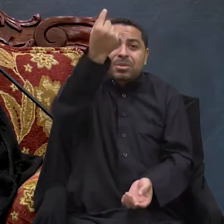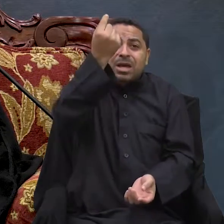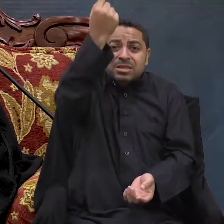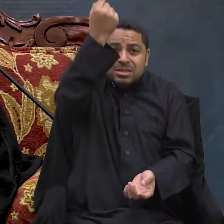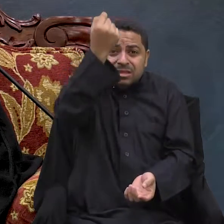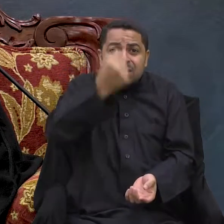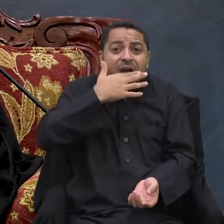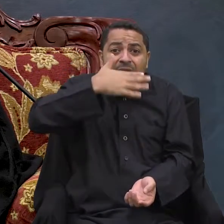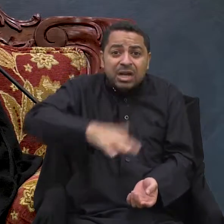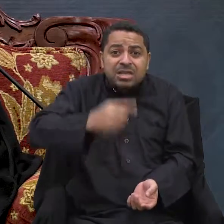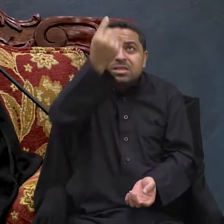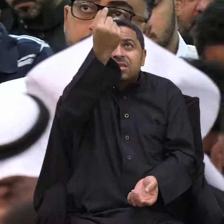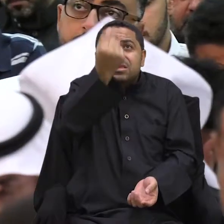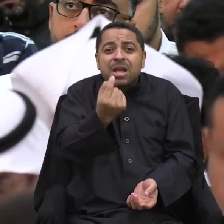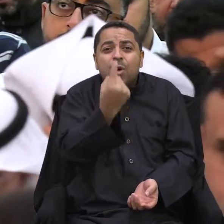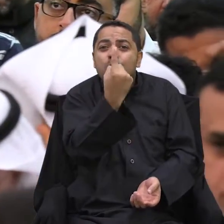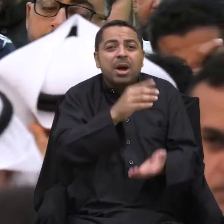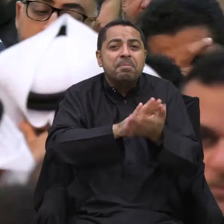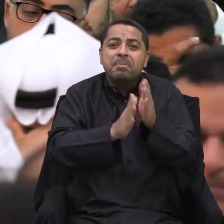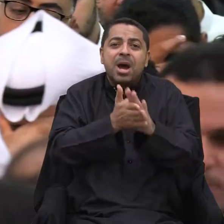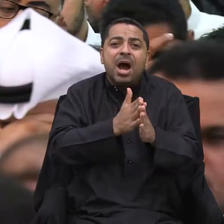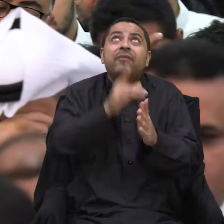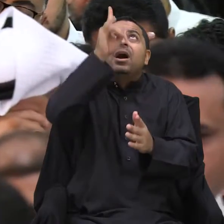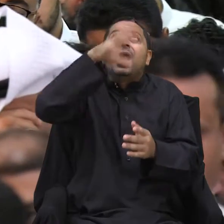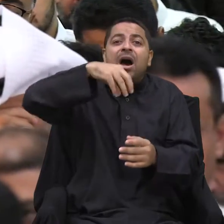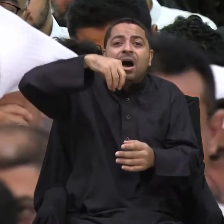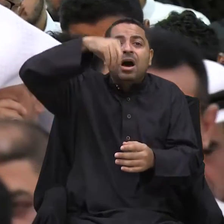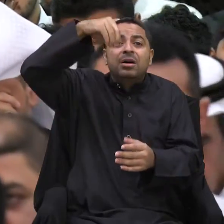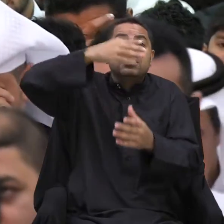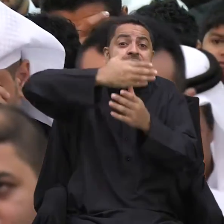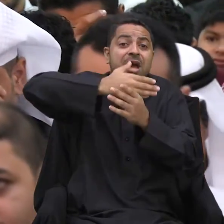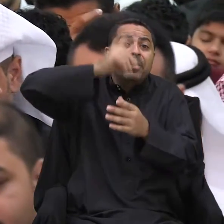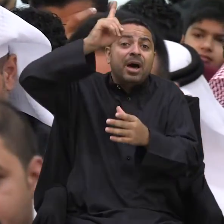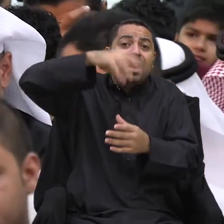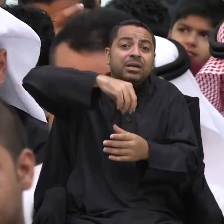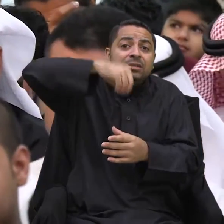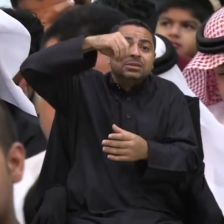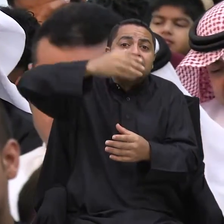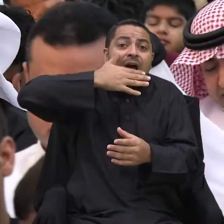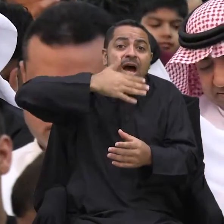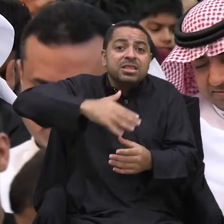وللقاع ما خر. أويلي من لفت سكنه